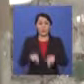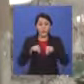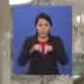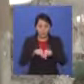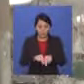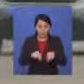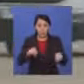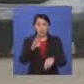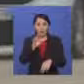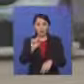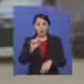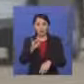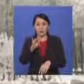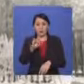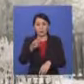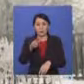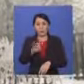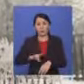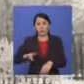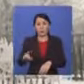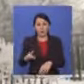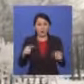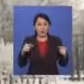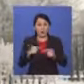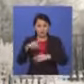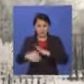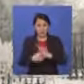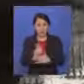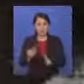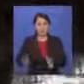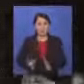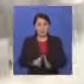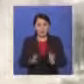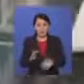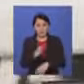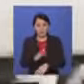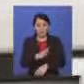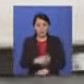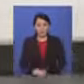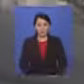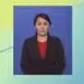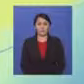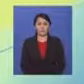Петропавлда Береке шағын аудан мен Жамбыл көшесін байланыстыратын жаңа жол пайдалануға берілді.